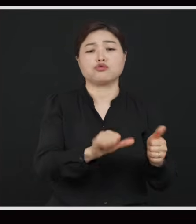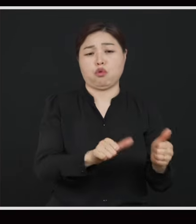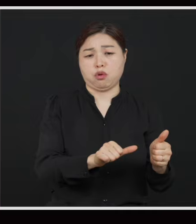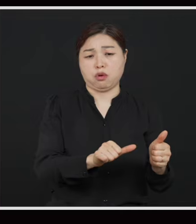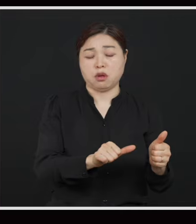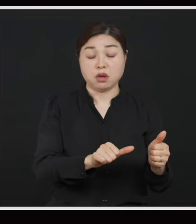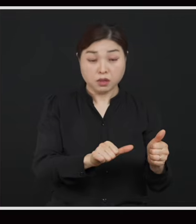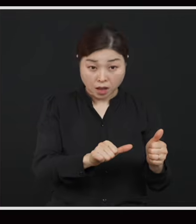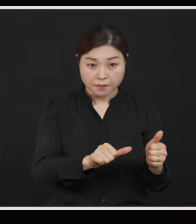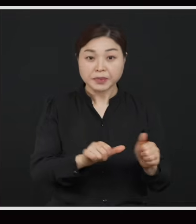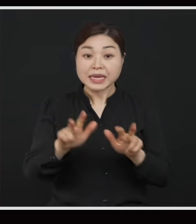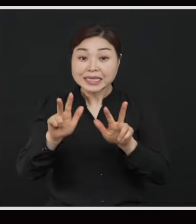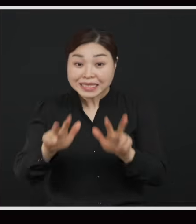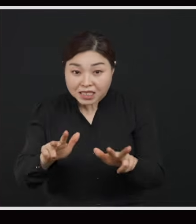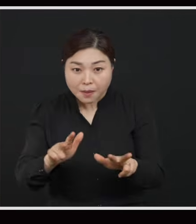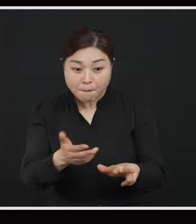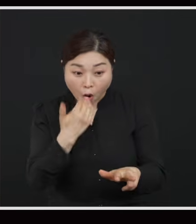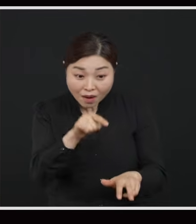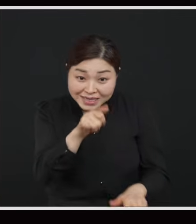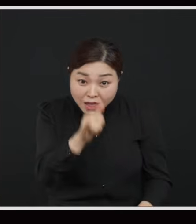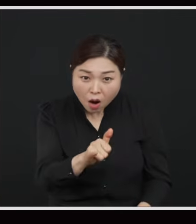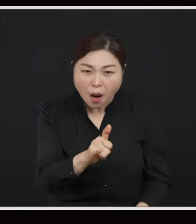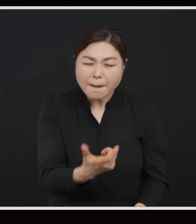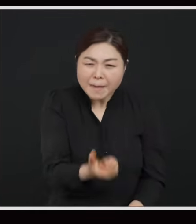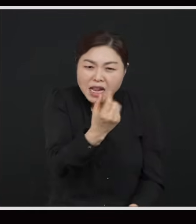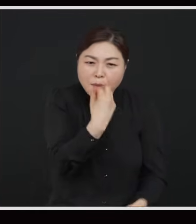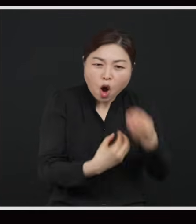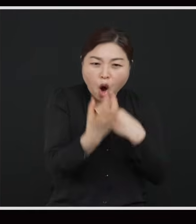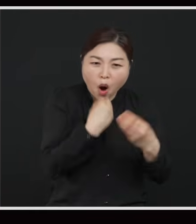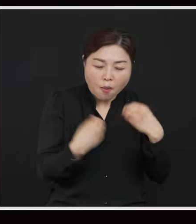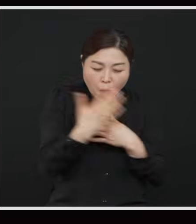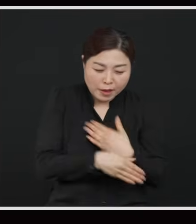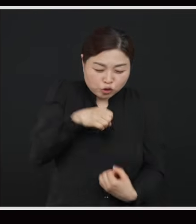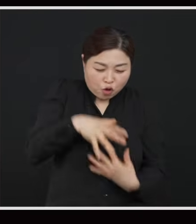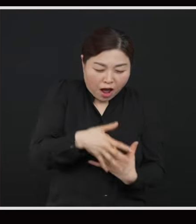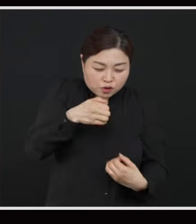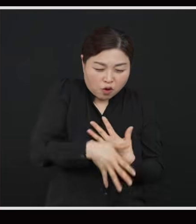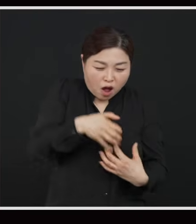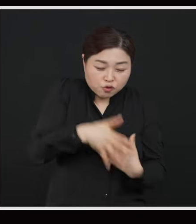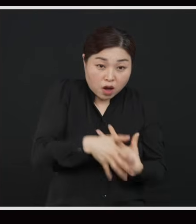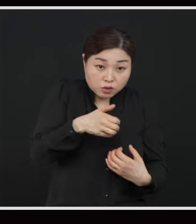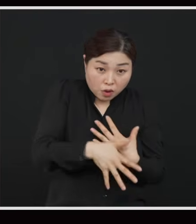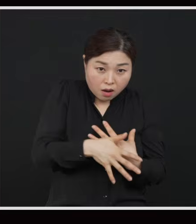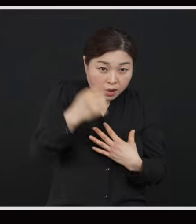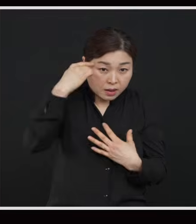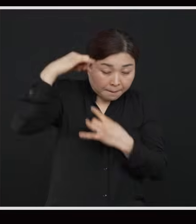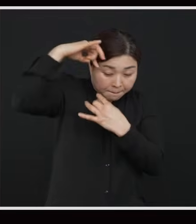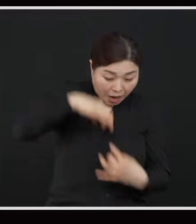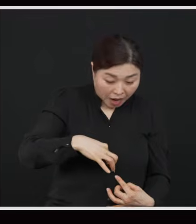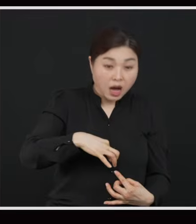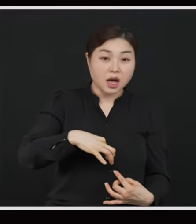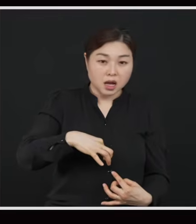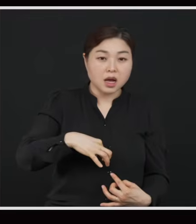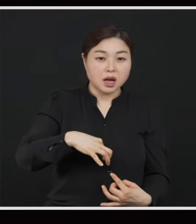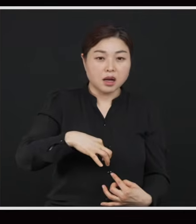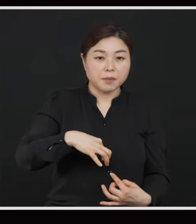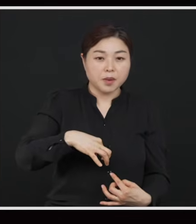하는, 지금 먹을 게 있으니까 빨리 흡수해서 그걸 활용해라, 그런 지시를 하는